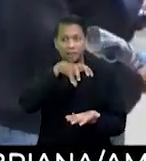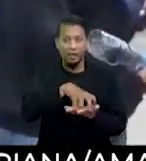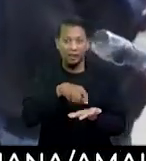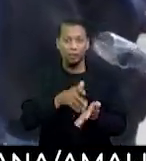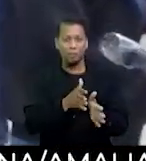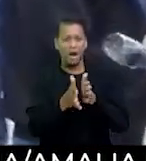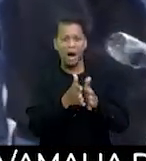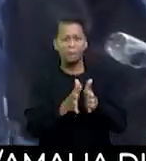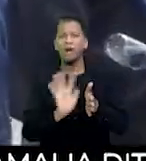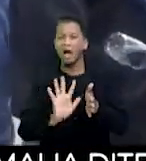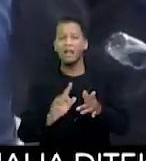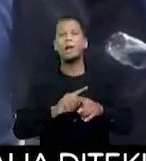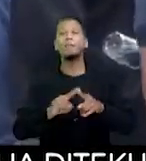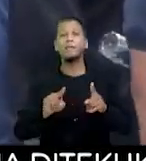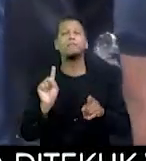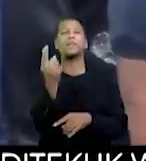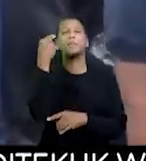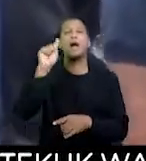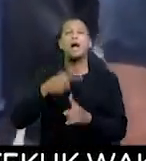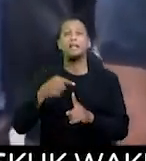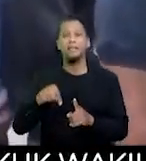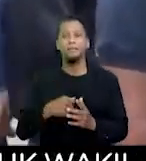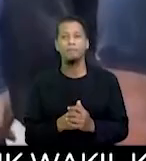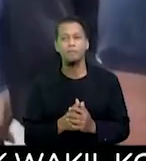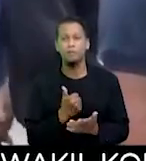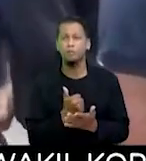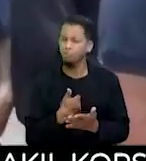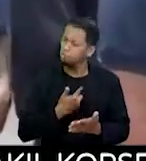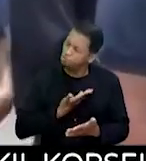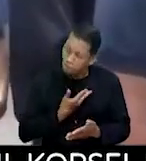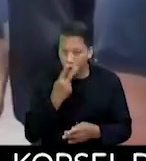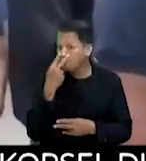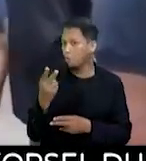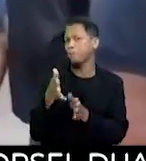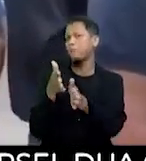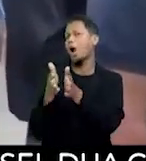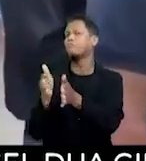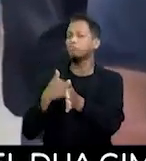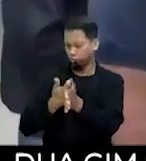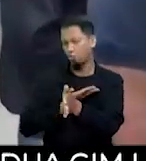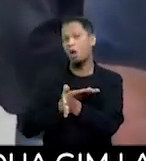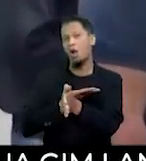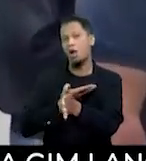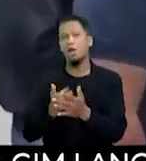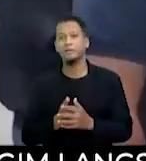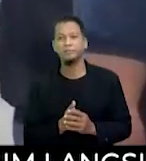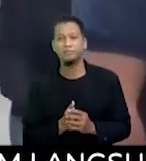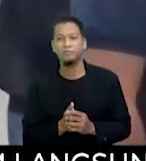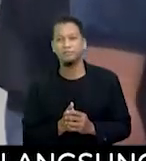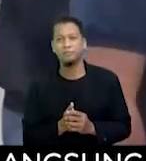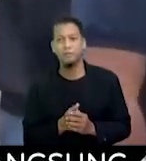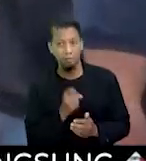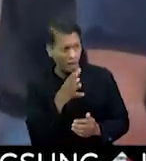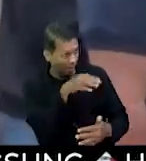nonton. Ya, kita memang suka lihat balap aja. Kok sudah pernah masuk ke